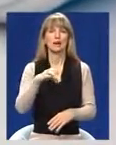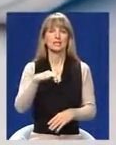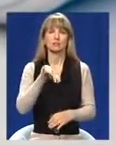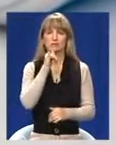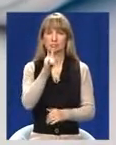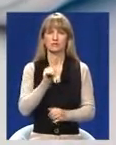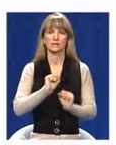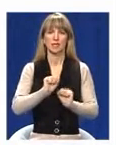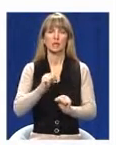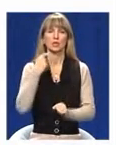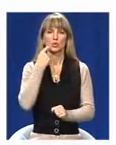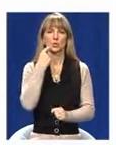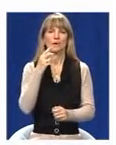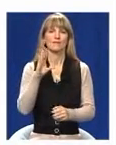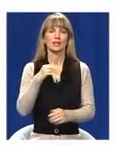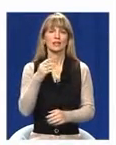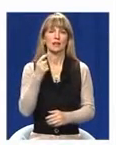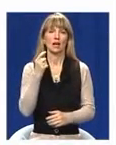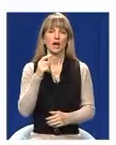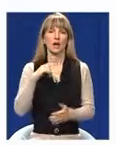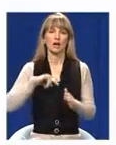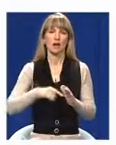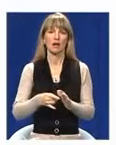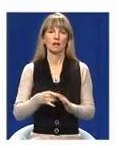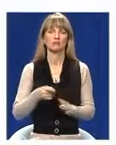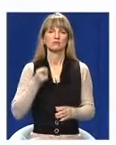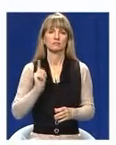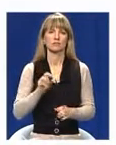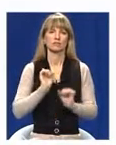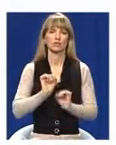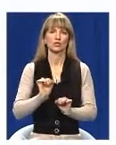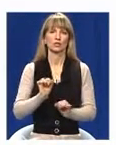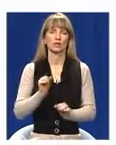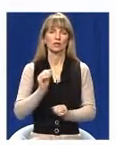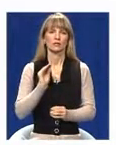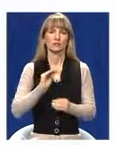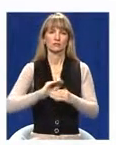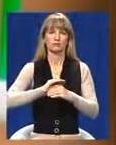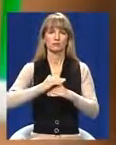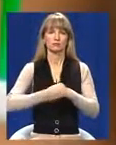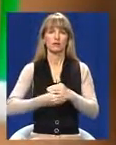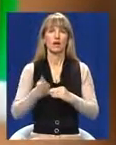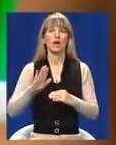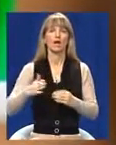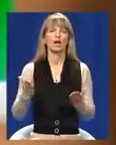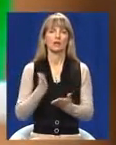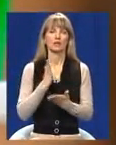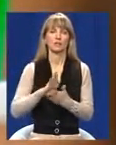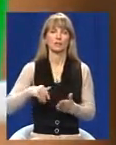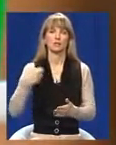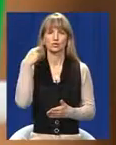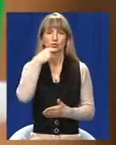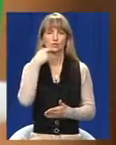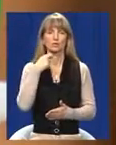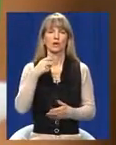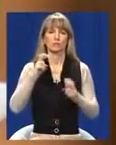захищати зуби від карієсу. Насправді зуби захищає шар фтору, який утворюється після чищення зубів. Також дослідники говорять,